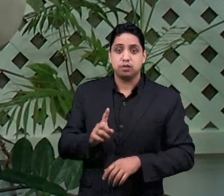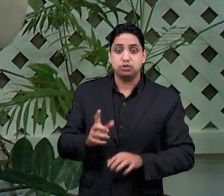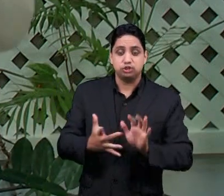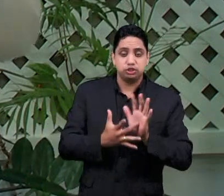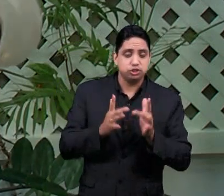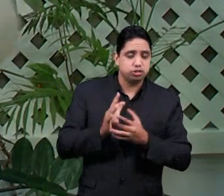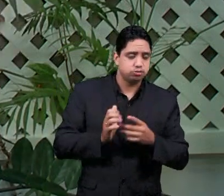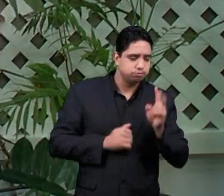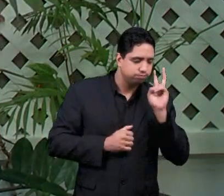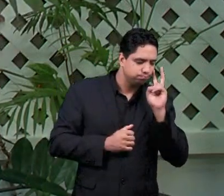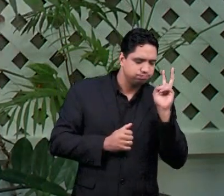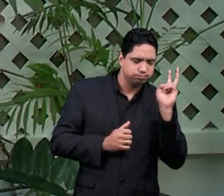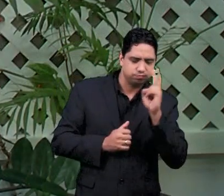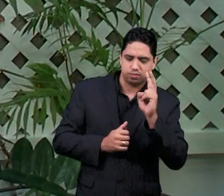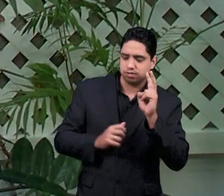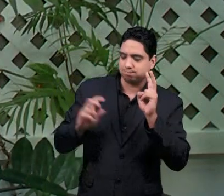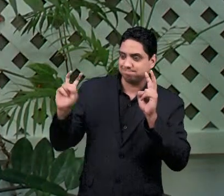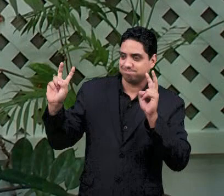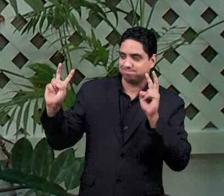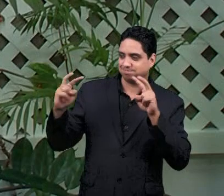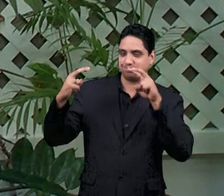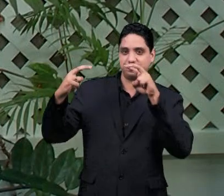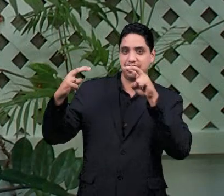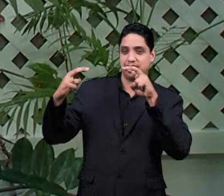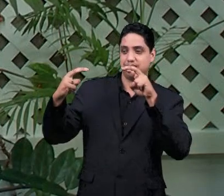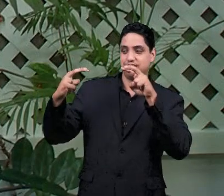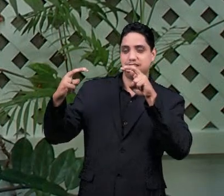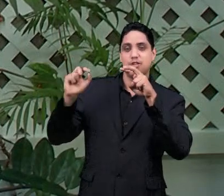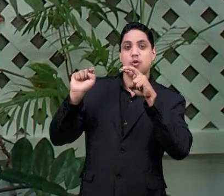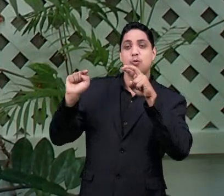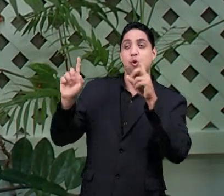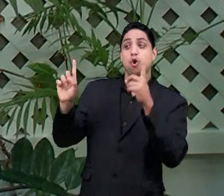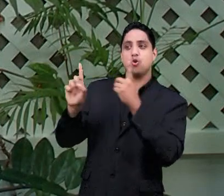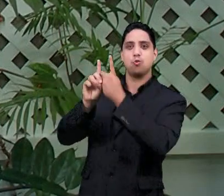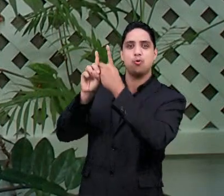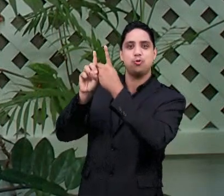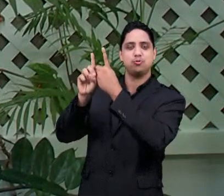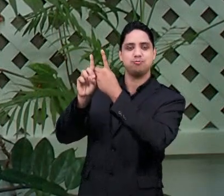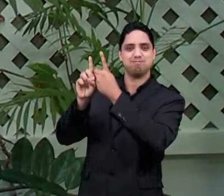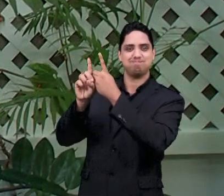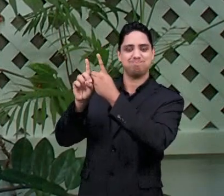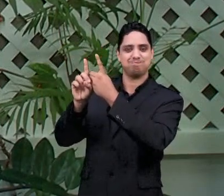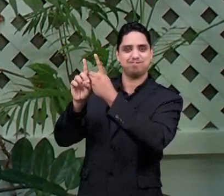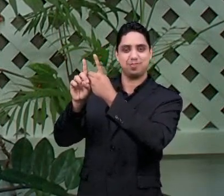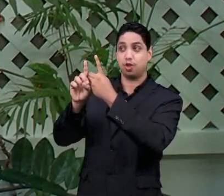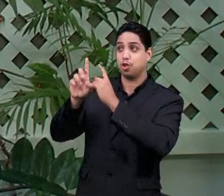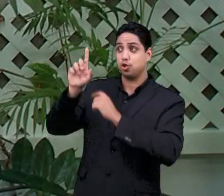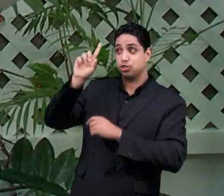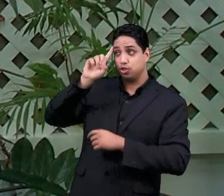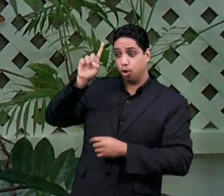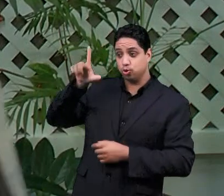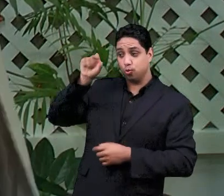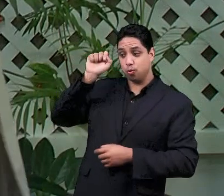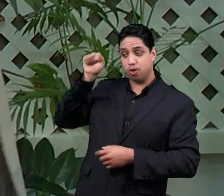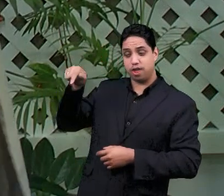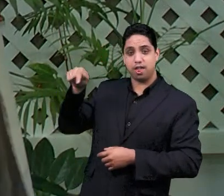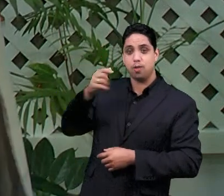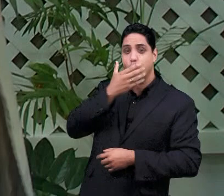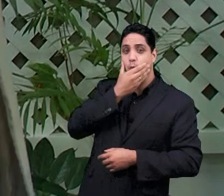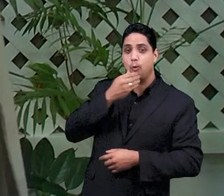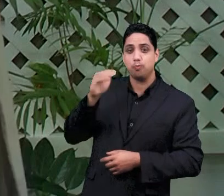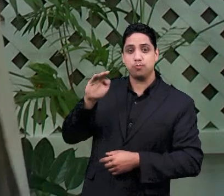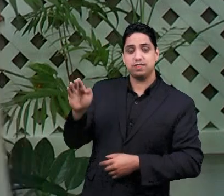sauvé, c'est le regard de Jésus vers lui. Ce n'est pas le choix. Donc, ça a été le choix, l'élection de